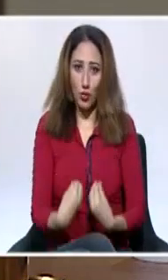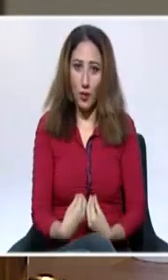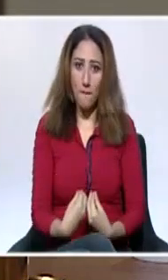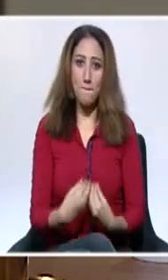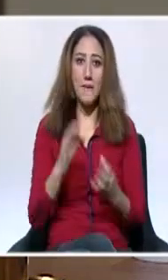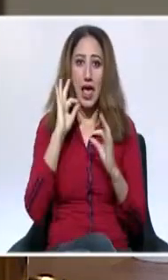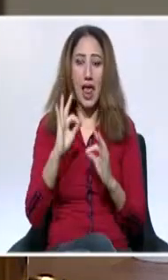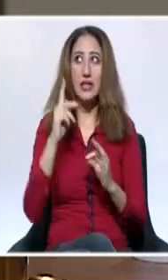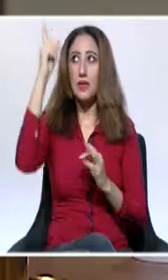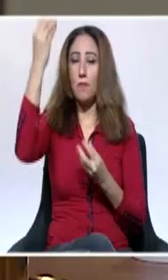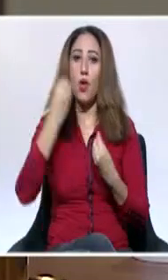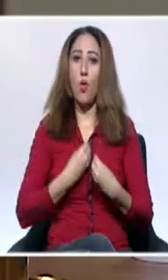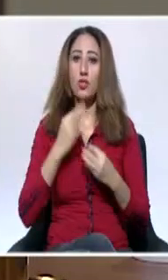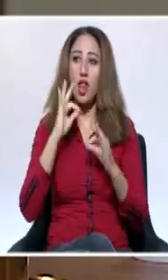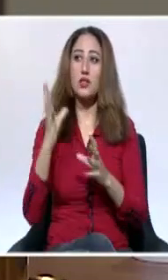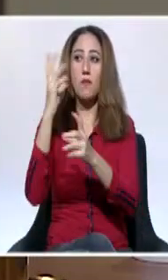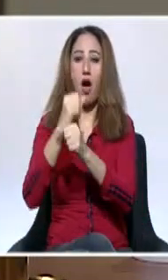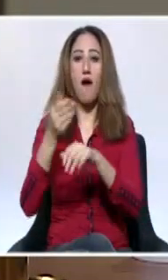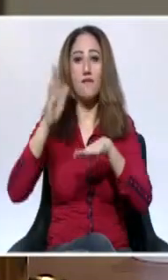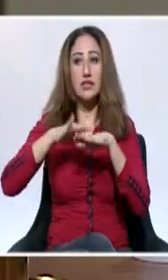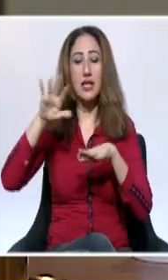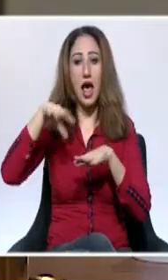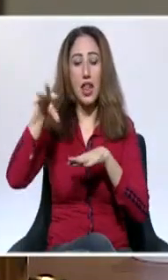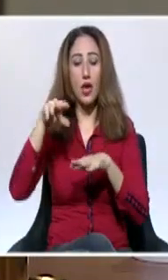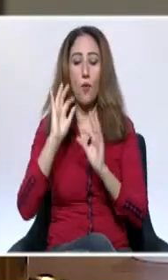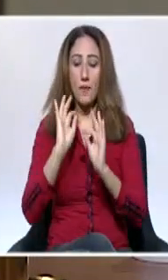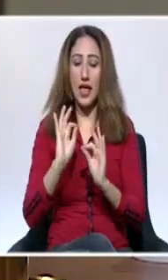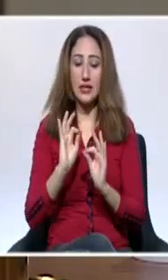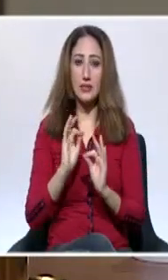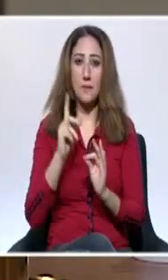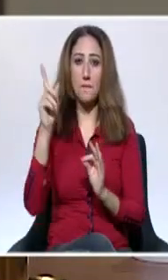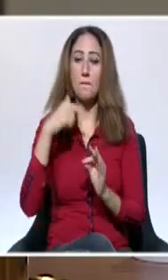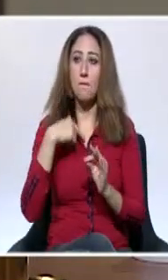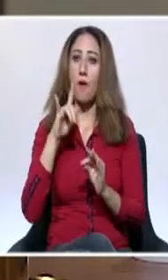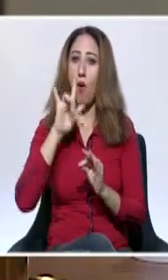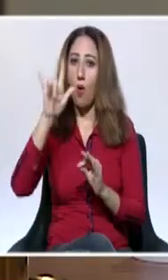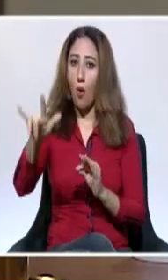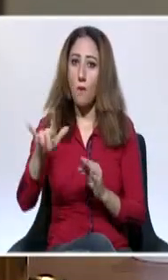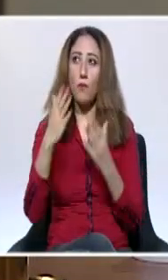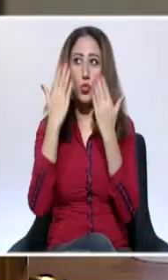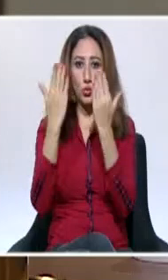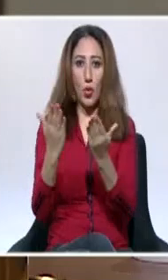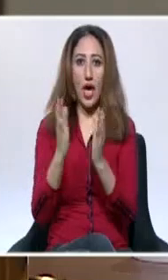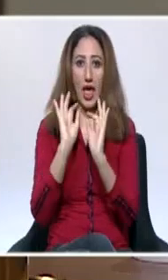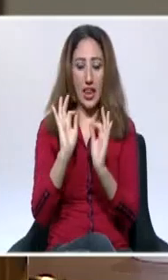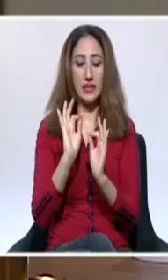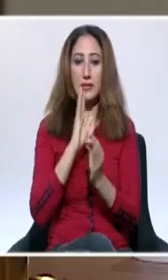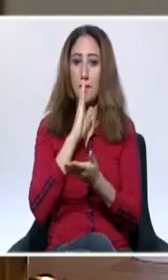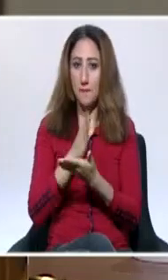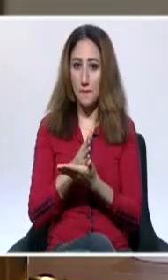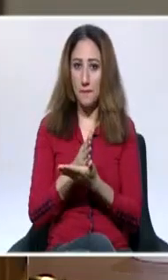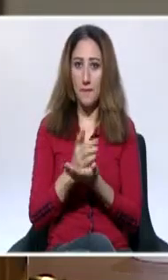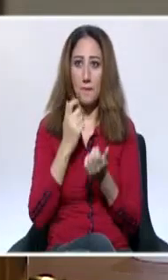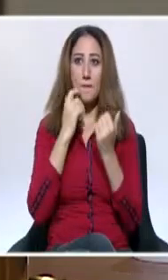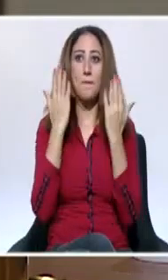عليهم وعلى وجودهم في حياتنا، لأنهم يستحقوا مننا كل الحب والدعاء والوفاء.